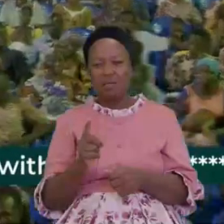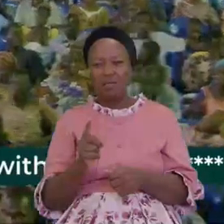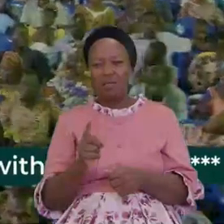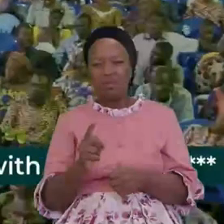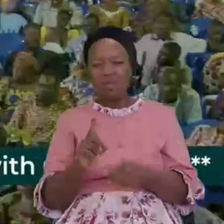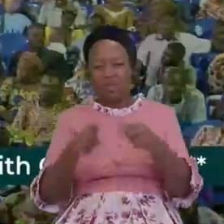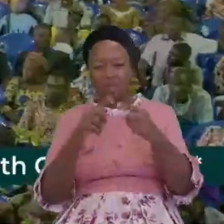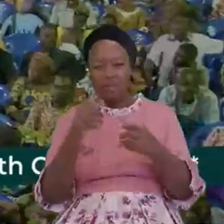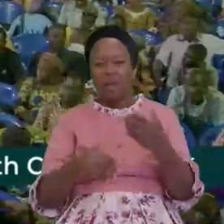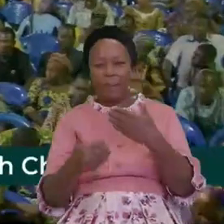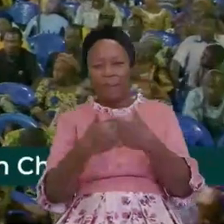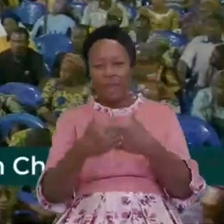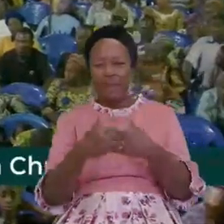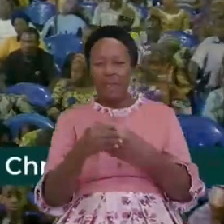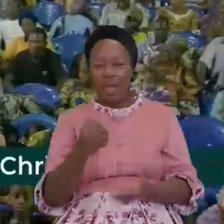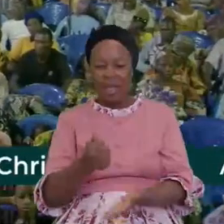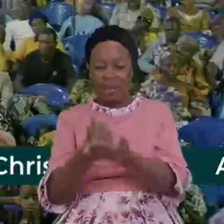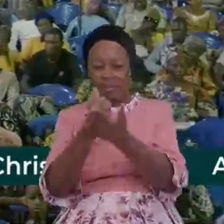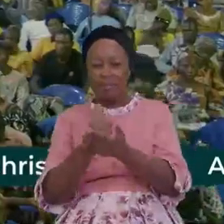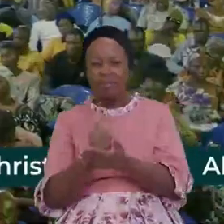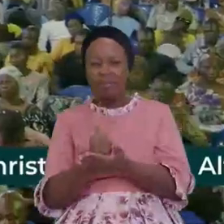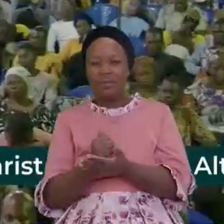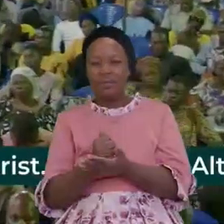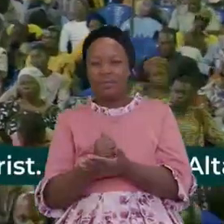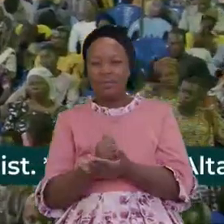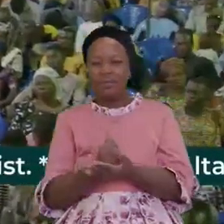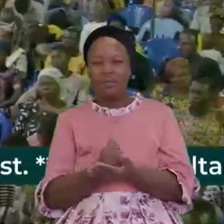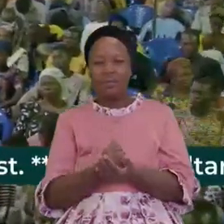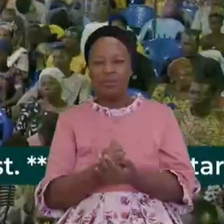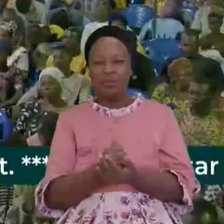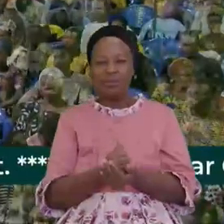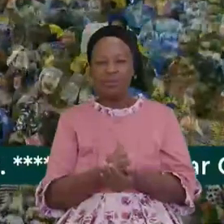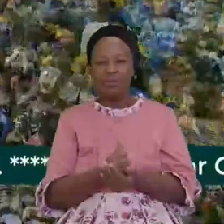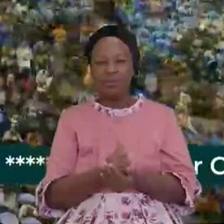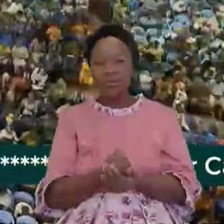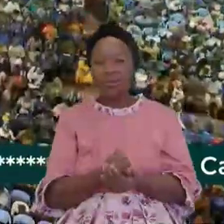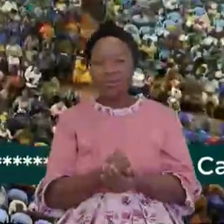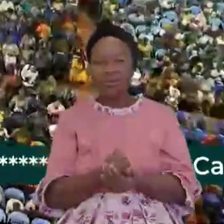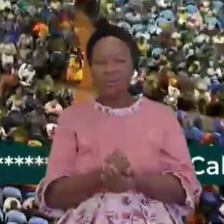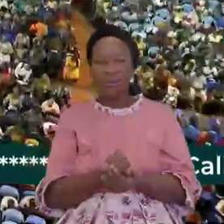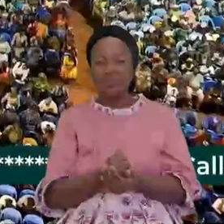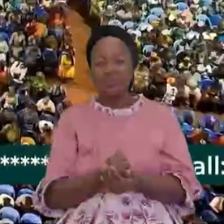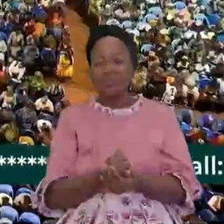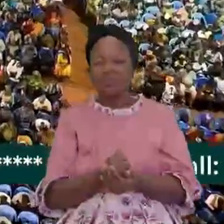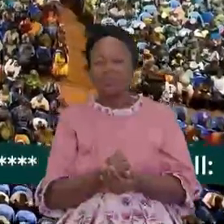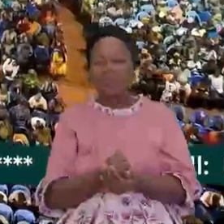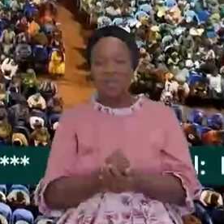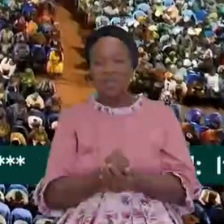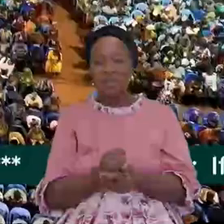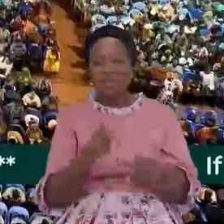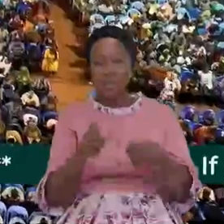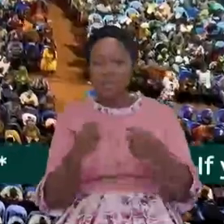au fond. Go at the back. Allez dans les classes de langue derrière au fond.